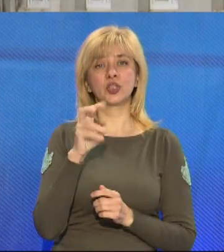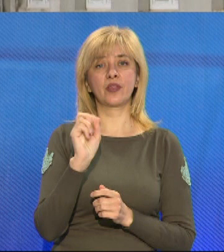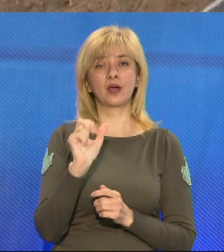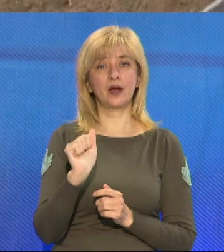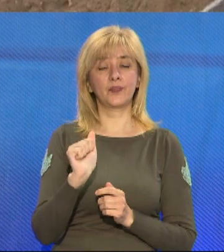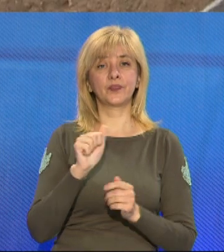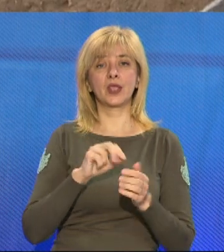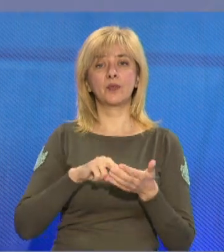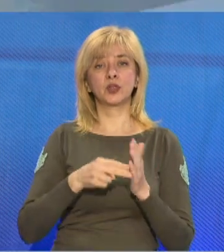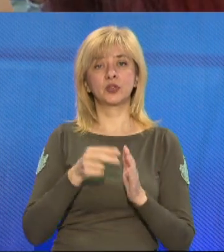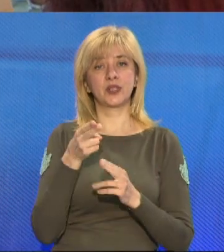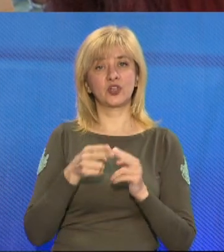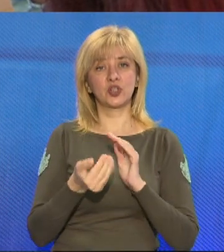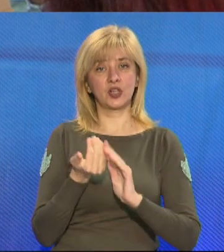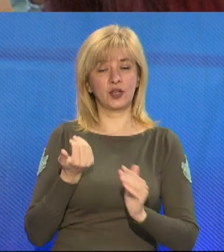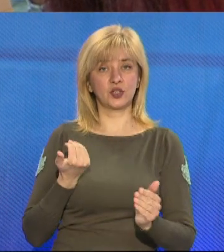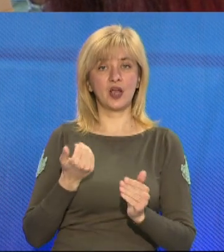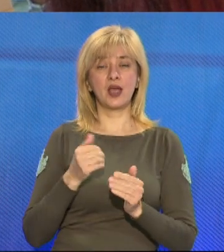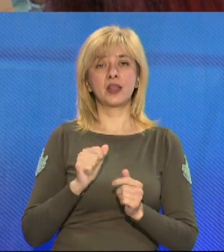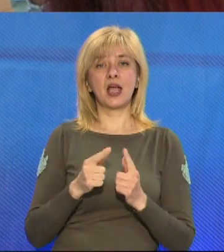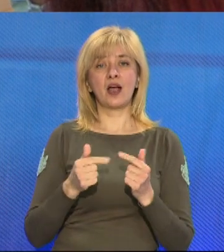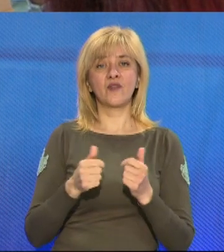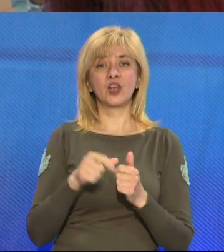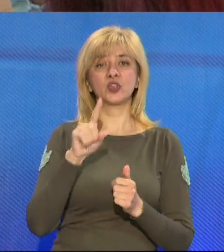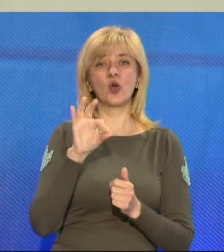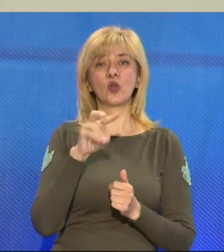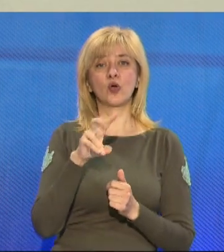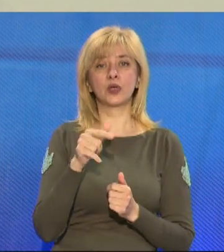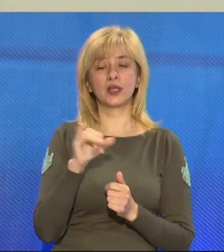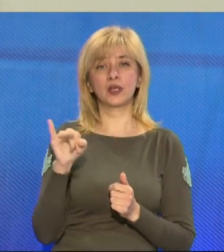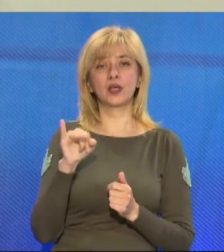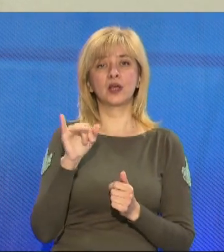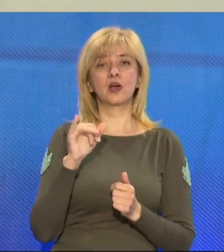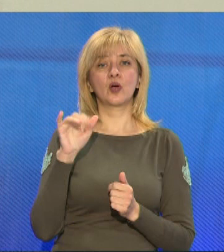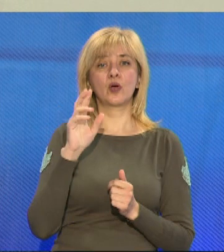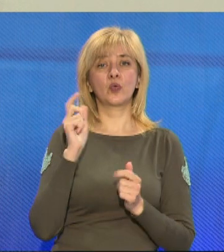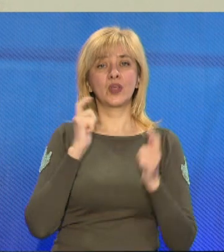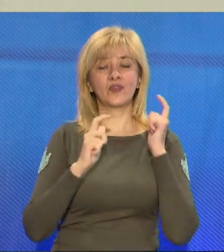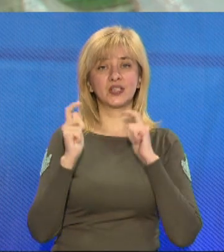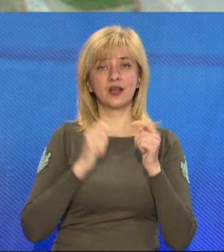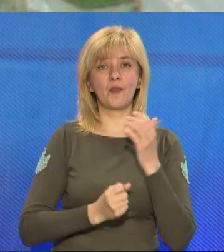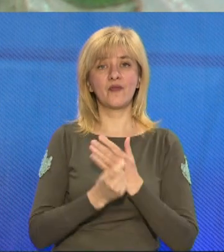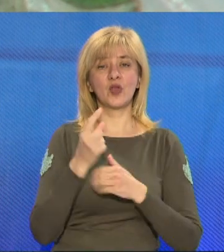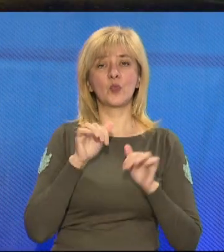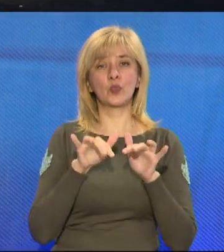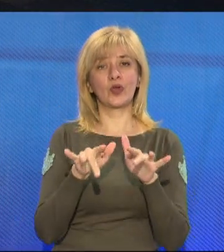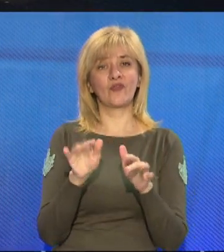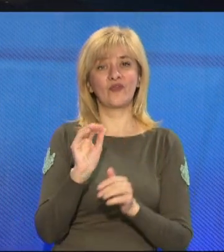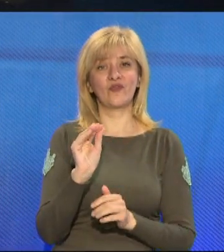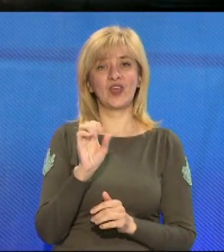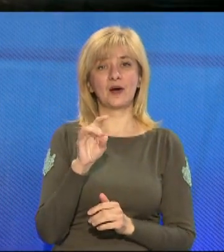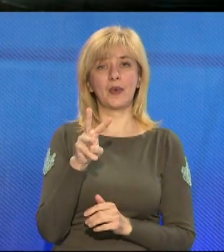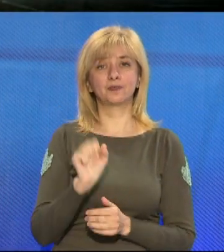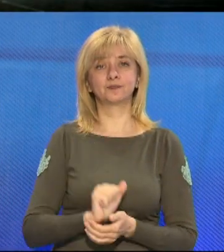раніше намічених термінів. На кафедре зоологии и физиологии Купаловского университета з'явилася мурашиная ферма.